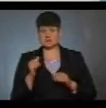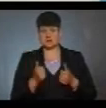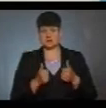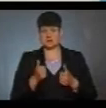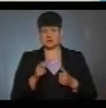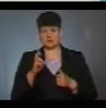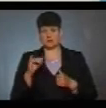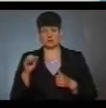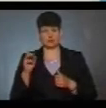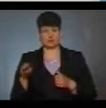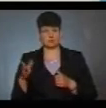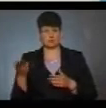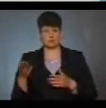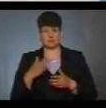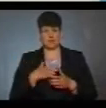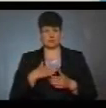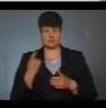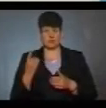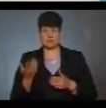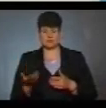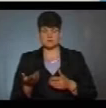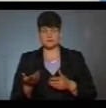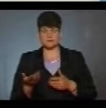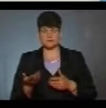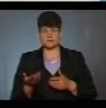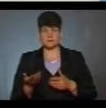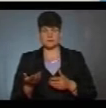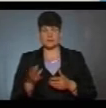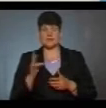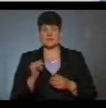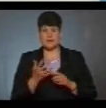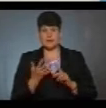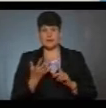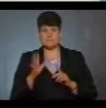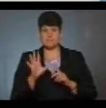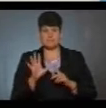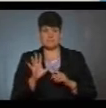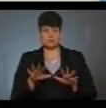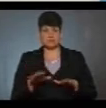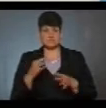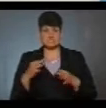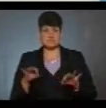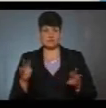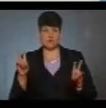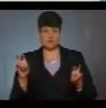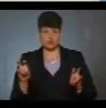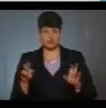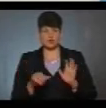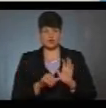рейтингом БЮТу в нашій області. На п'ятому місці «Свобода»